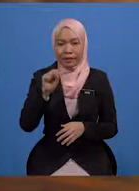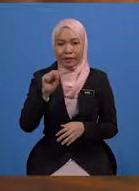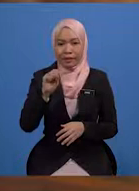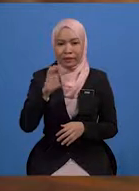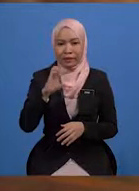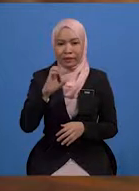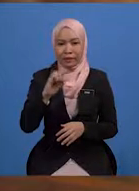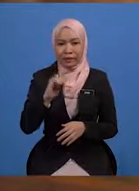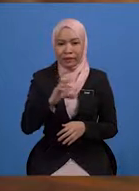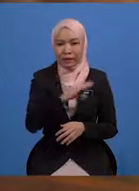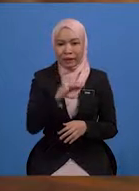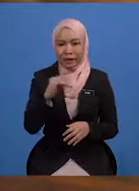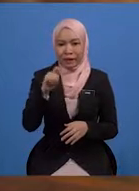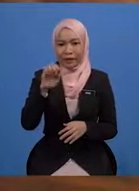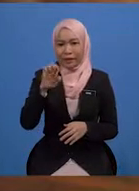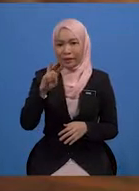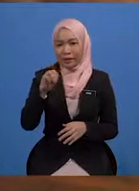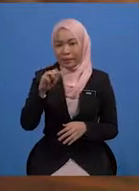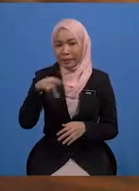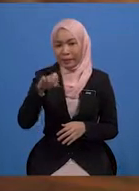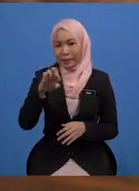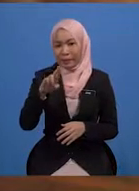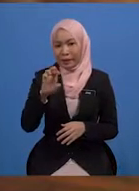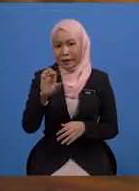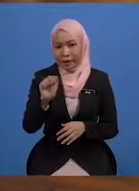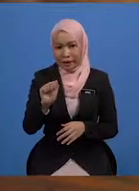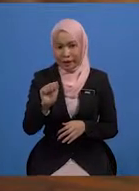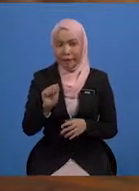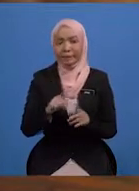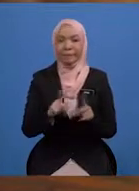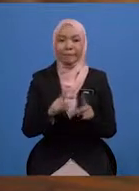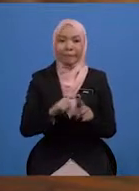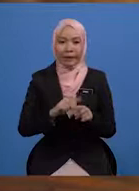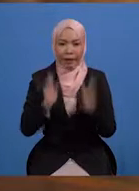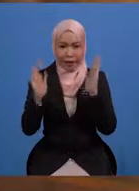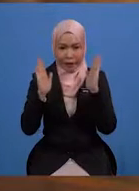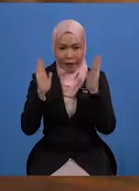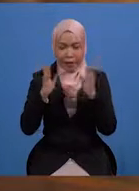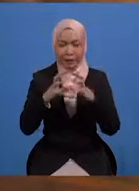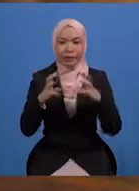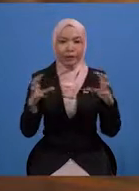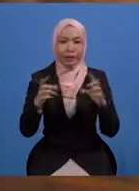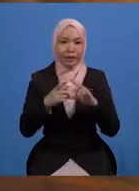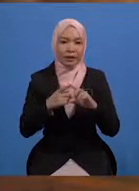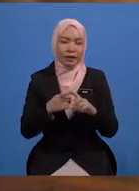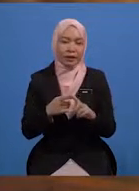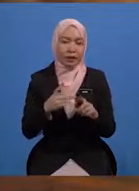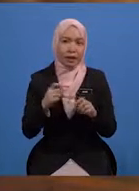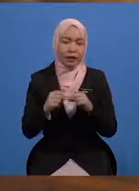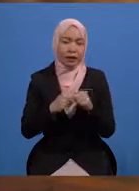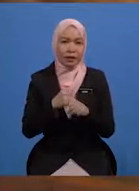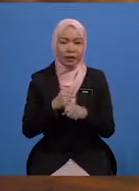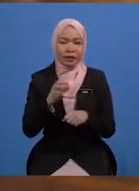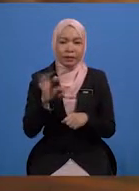Di Malaysia, catan hanya mula berkembang pada sekitar tahun 1930-an juga